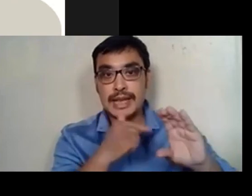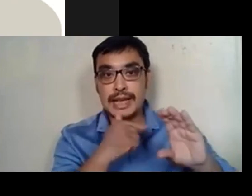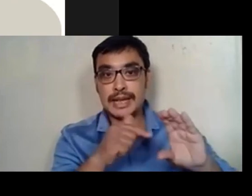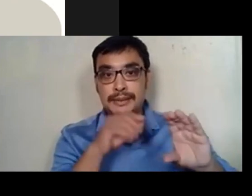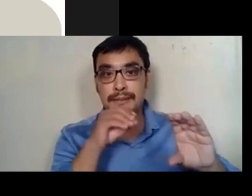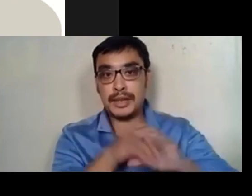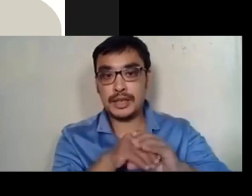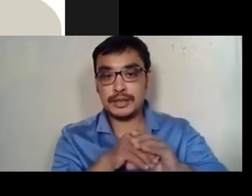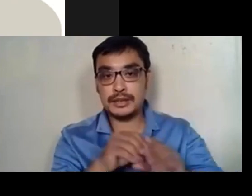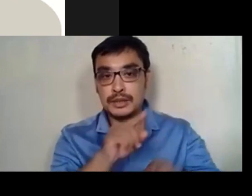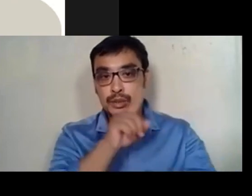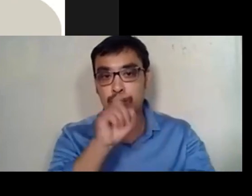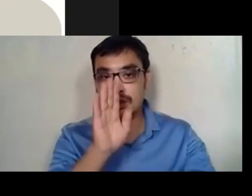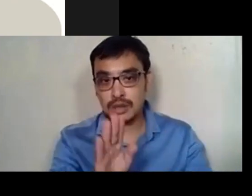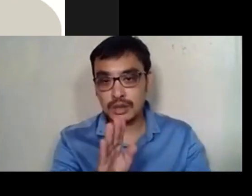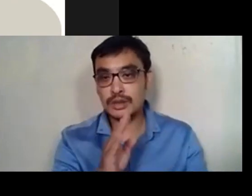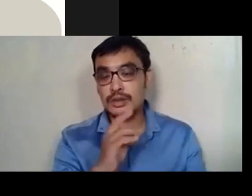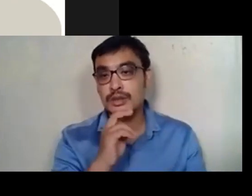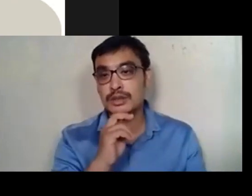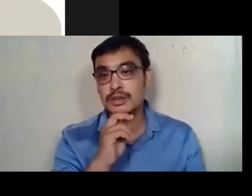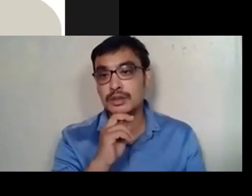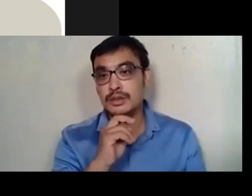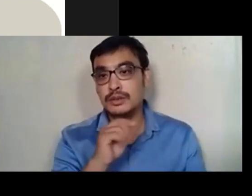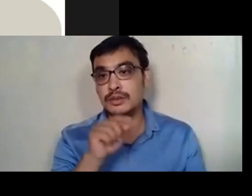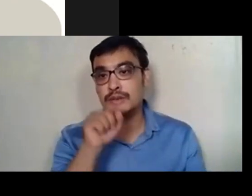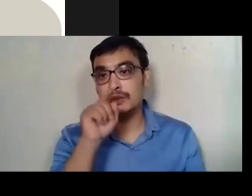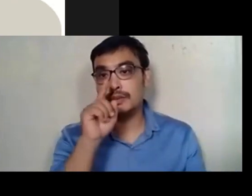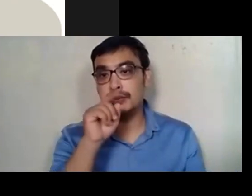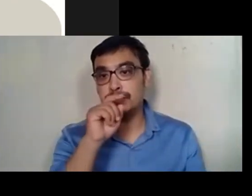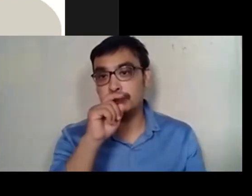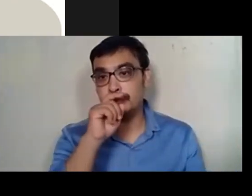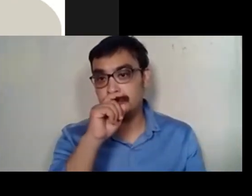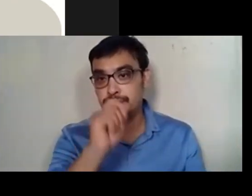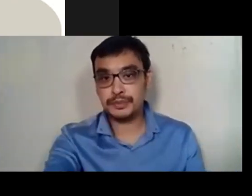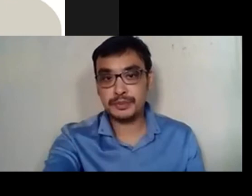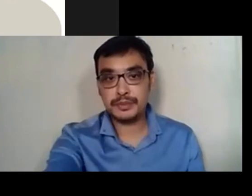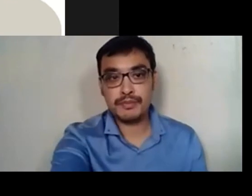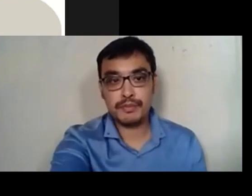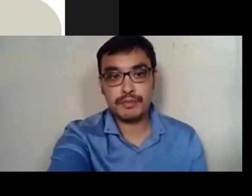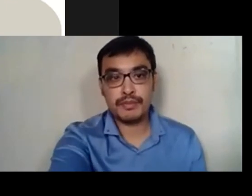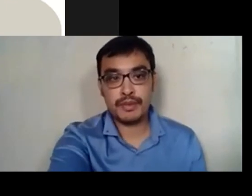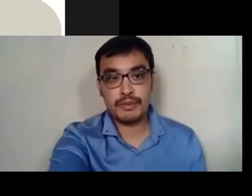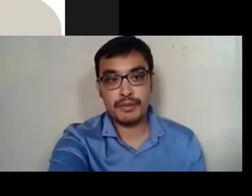भनेर आएछ, त्यो के छ? ओ हो, यो म आउँदैछु डाक्टर प्रसपति.